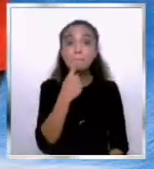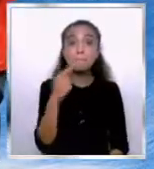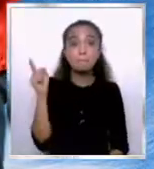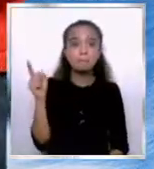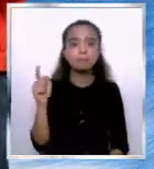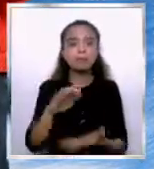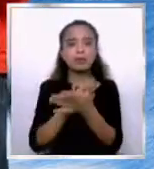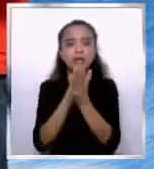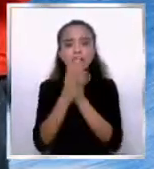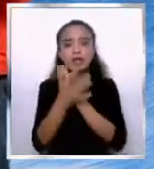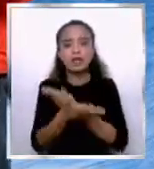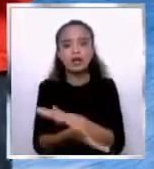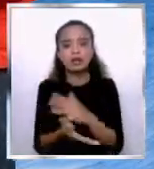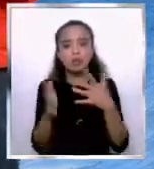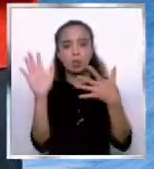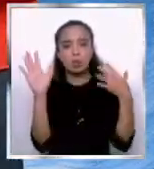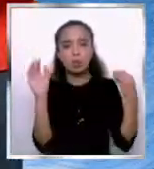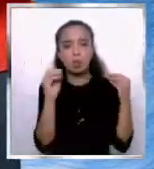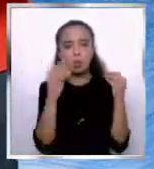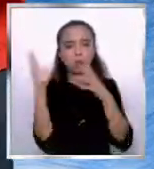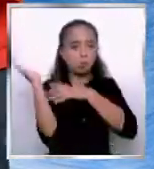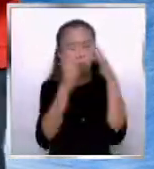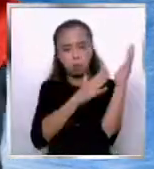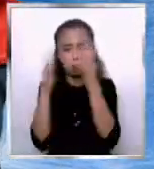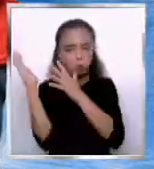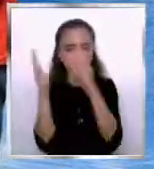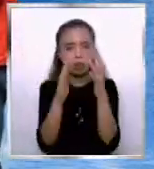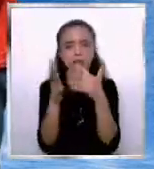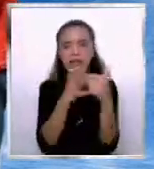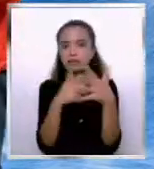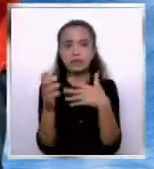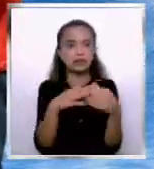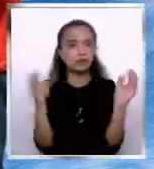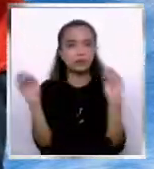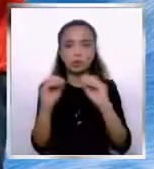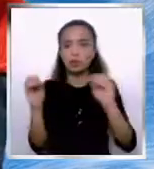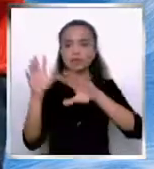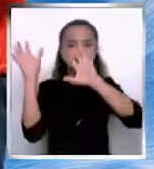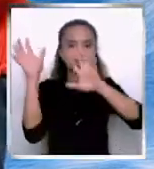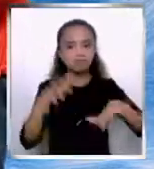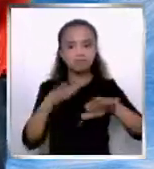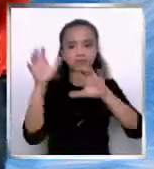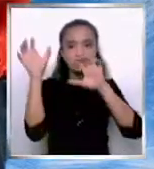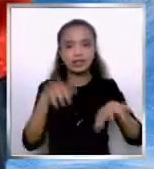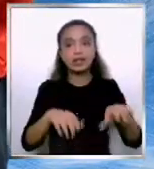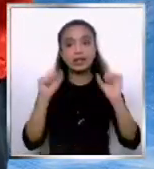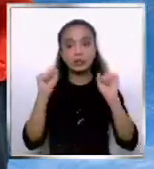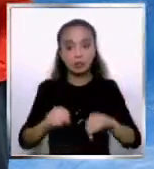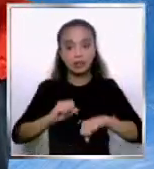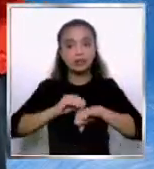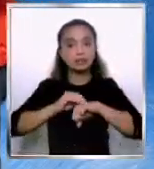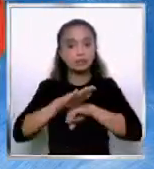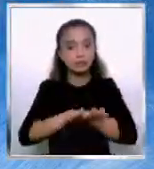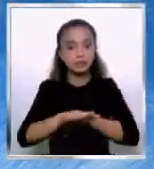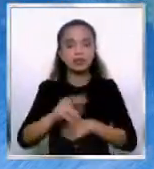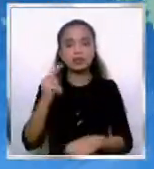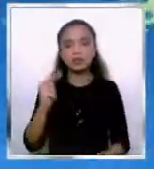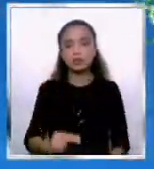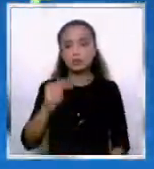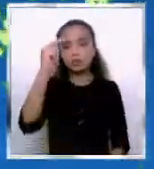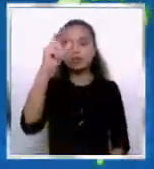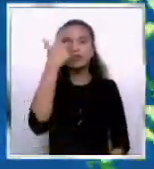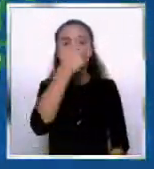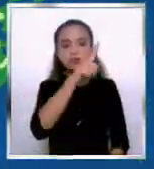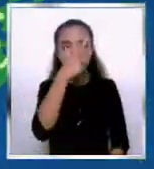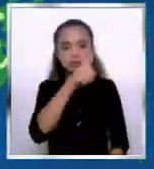hanging habagat sa mga susunod na araw kahit walang bagyo mga kapuso ha? At maapektuhan posible itong northern Luzon. Sa